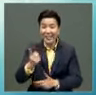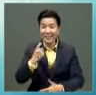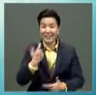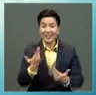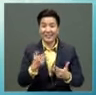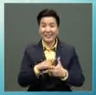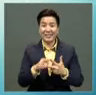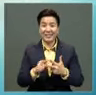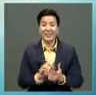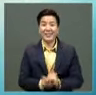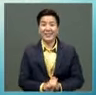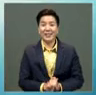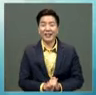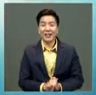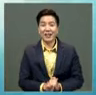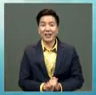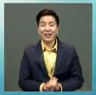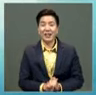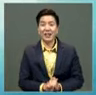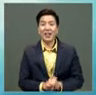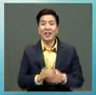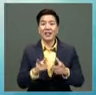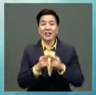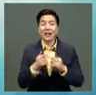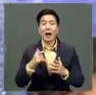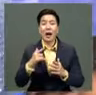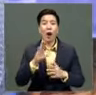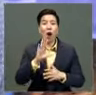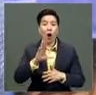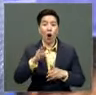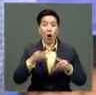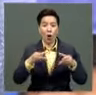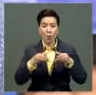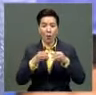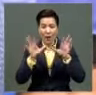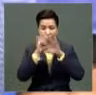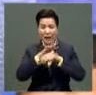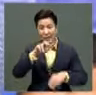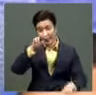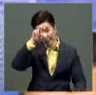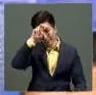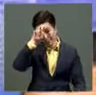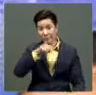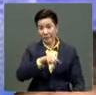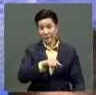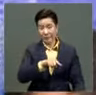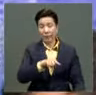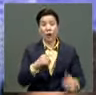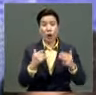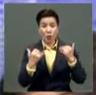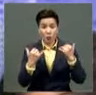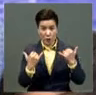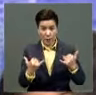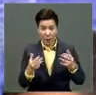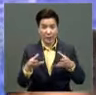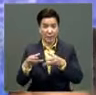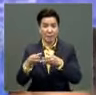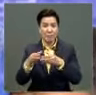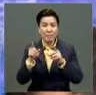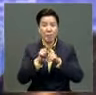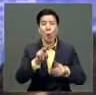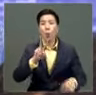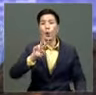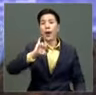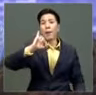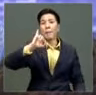เรื่องทบทวน กรณีของการเข้ามาของในคล้ายๆกับเคสของอียิปต์เนี่ยครับขณะนี้เนี่ยการเข้ามาในลักษณะ VIP